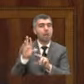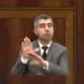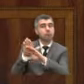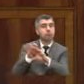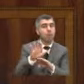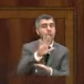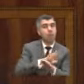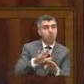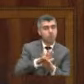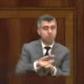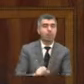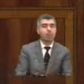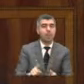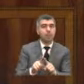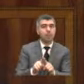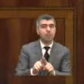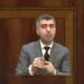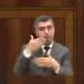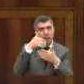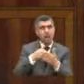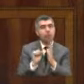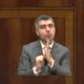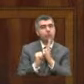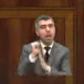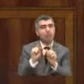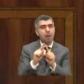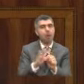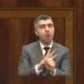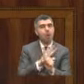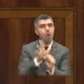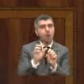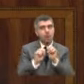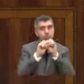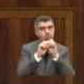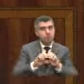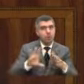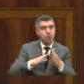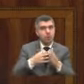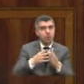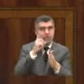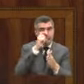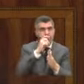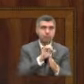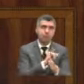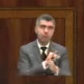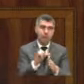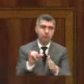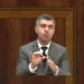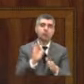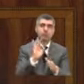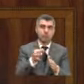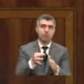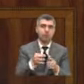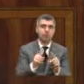نجح المغرب في إبقاء جائحة كورونا إلى حد ما تحت السيطرة، وذلك على الرغم من طابعها الفجائي والصادم، مفضلا